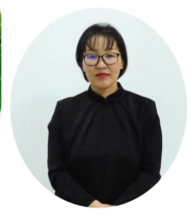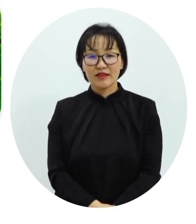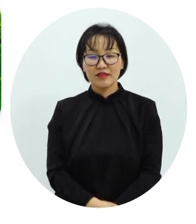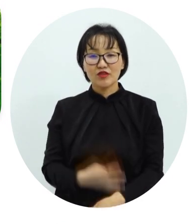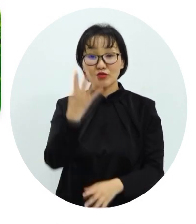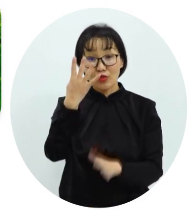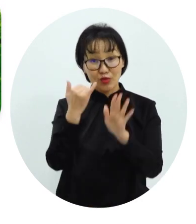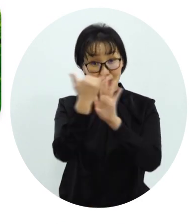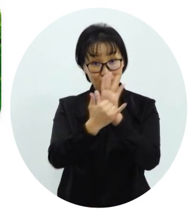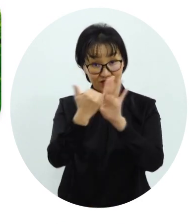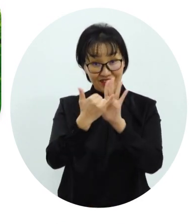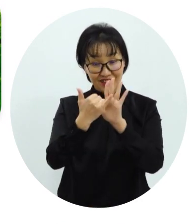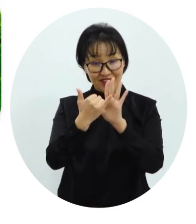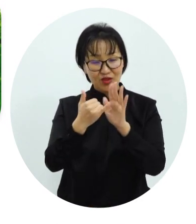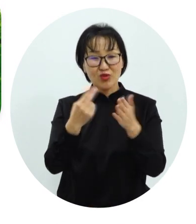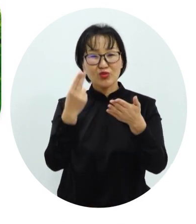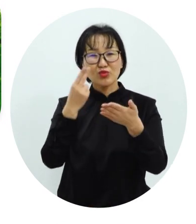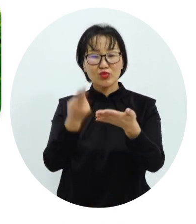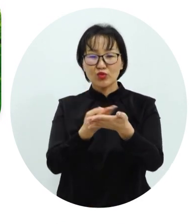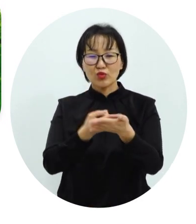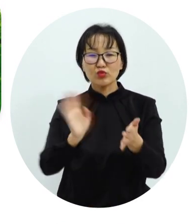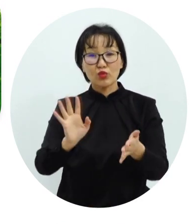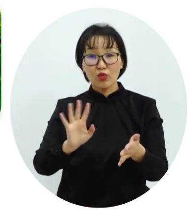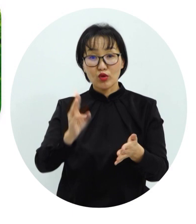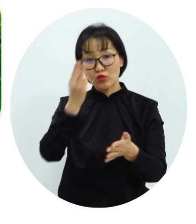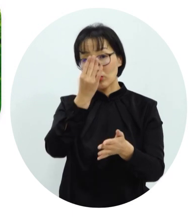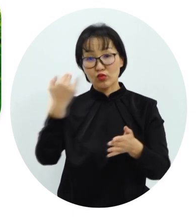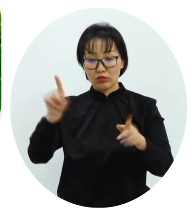За 4 улирал байж зургийн зурхгүйгээр шууд биччих болно.